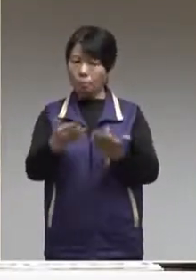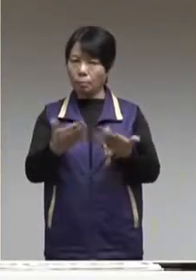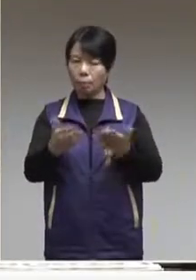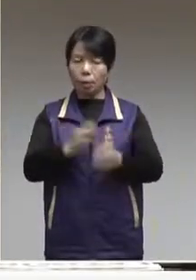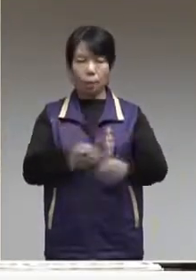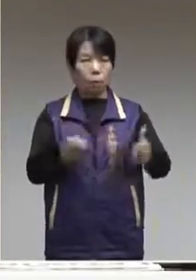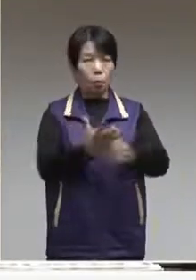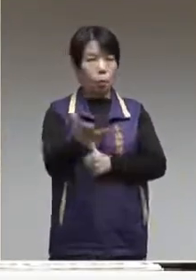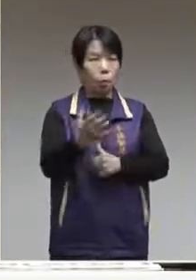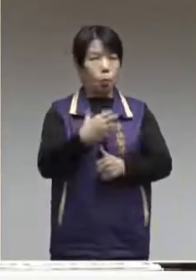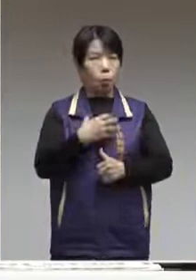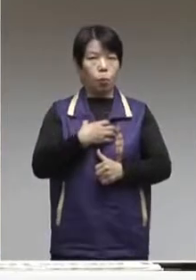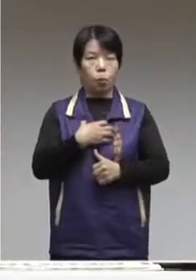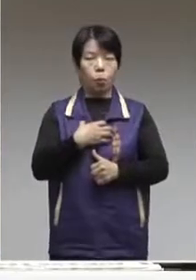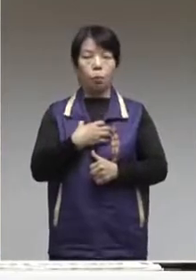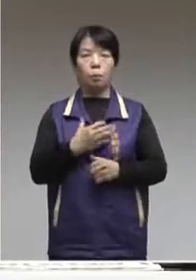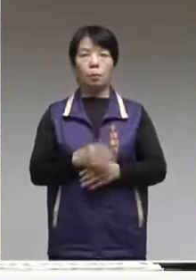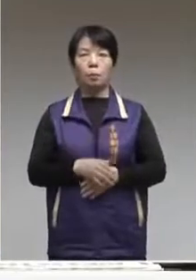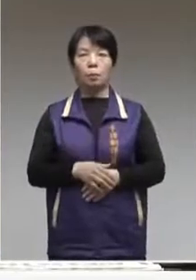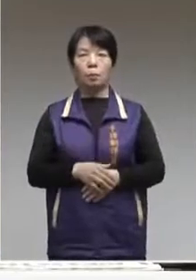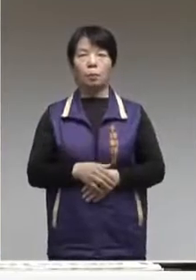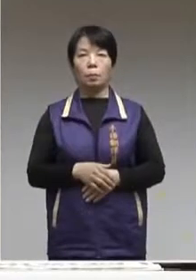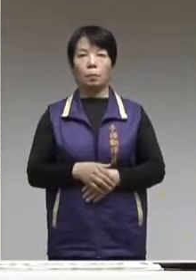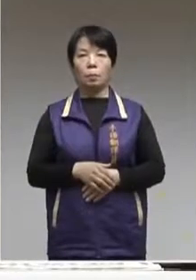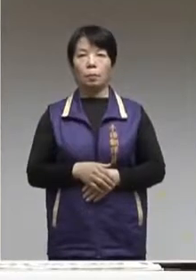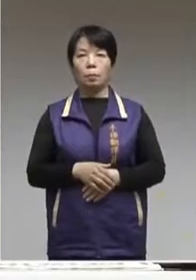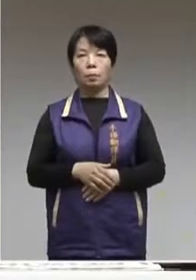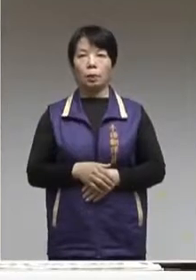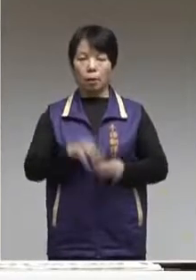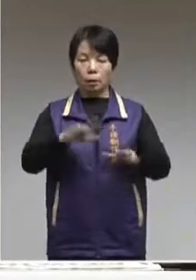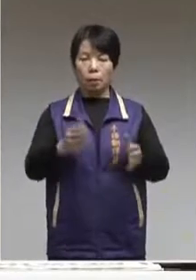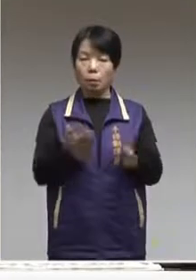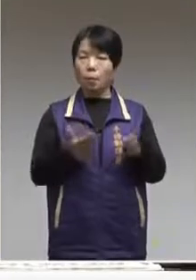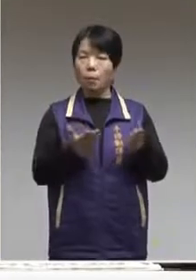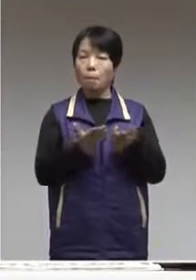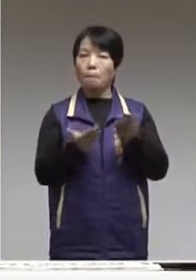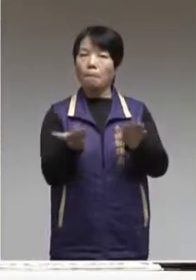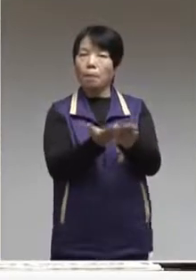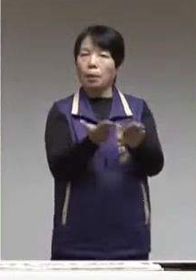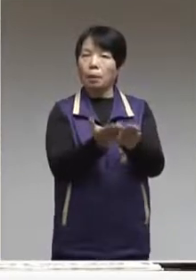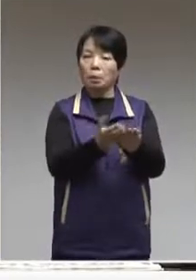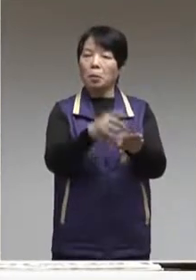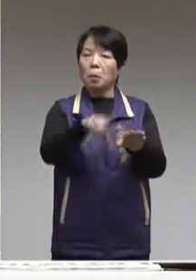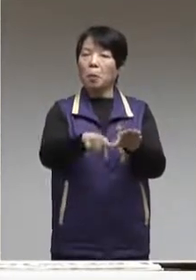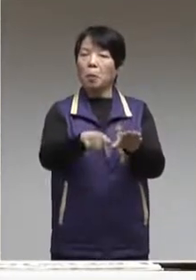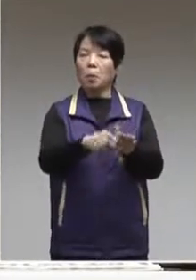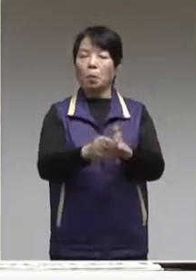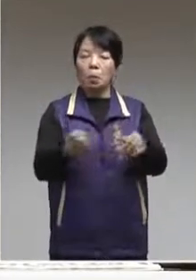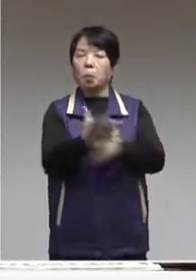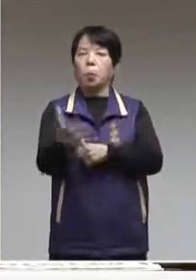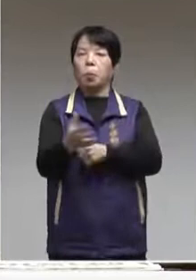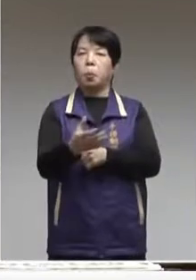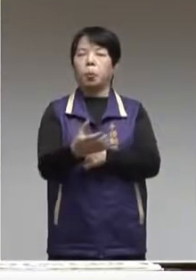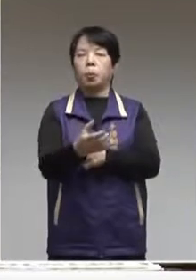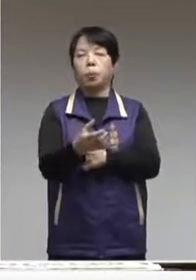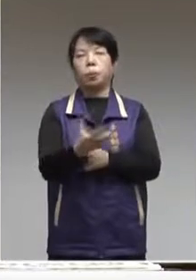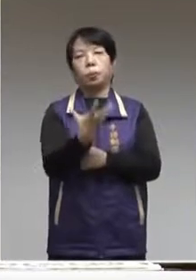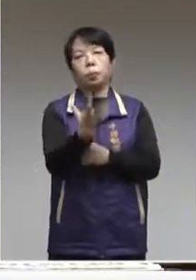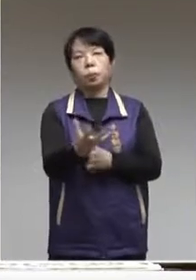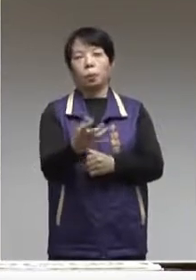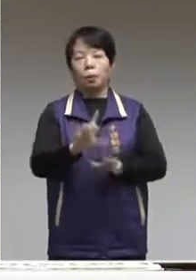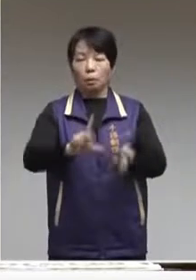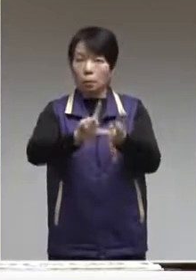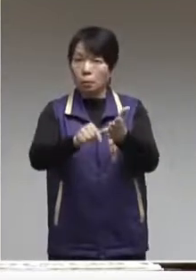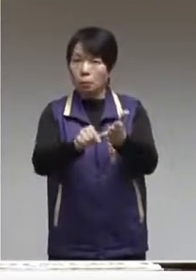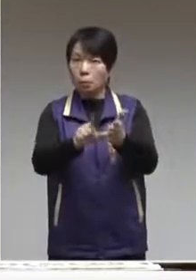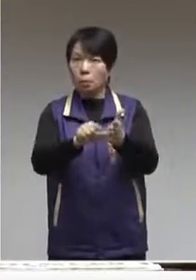在传播的风险还是在于说这个码头区的群聚感染，好，那逐渐的在时